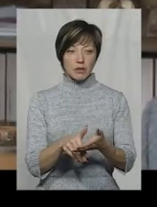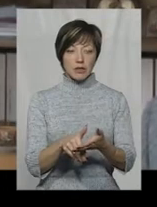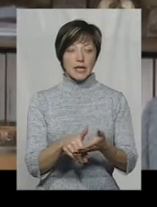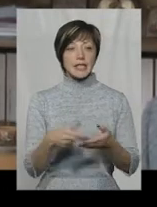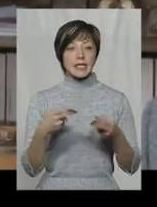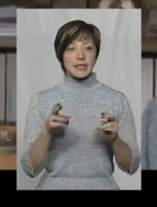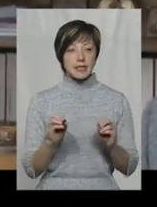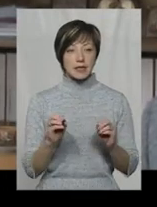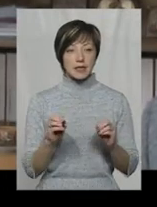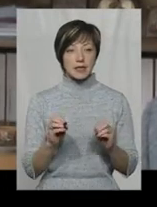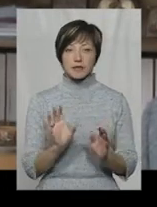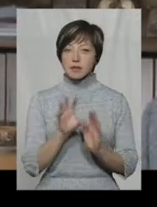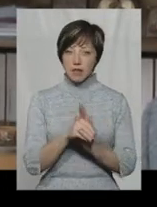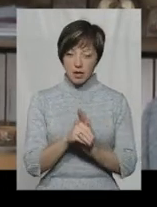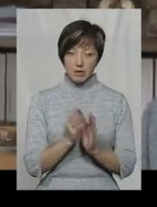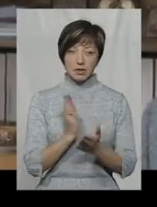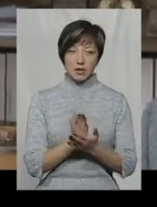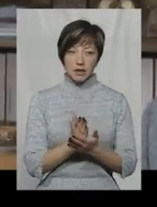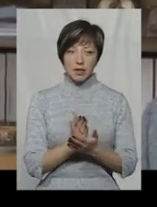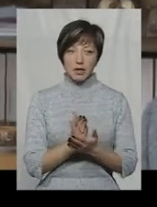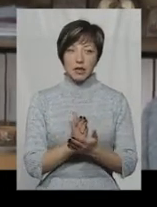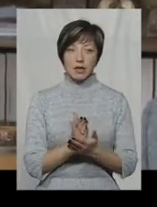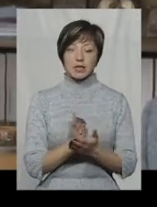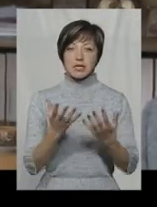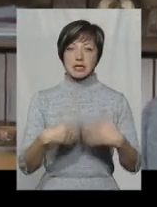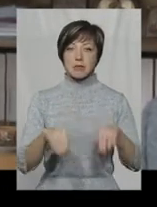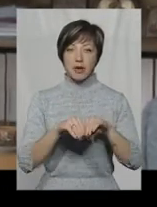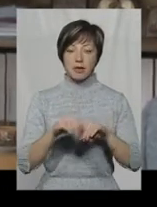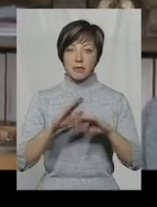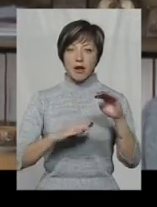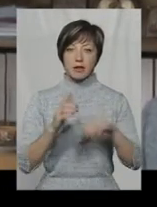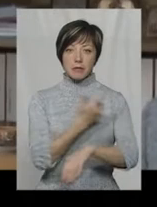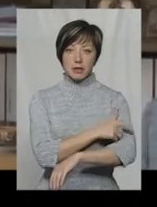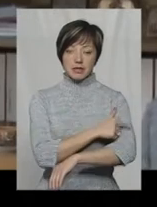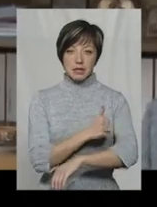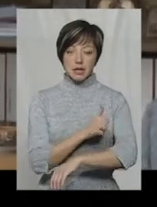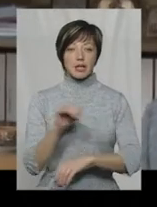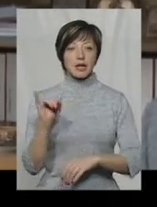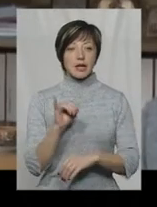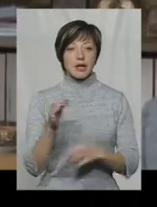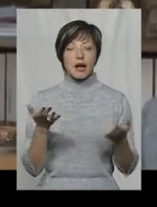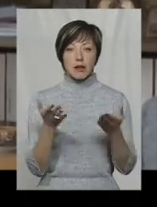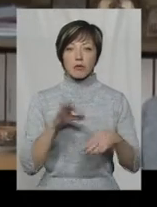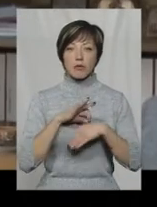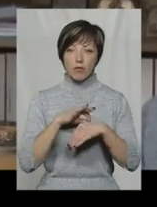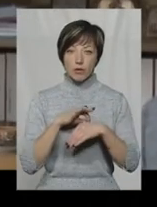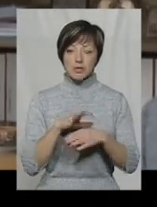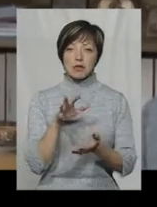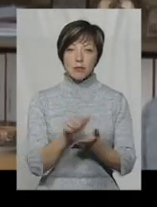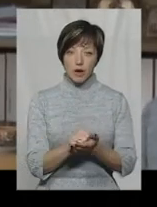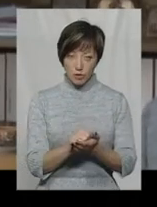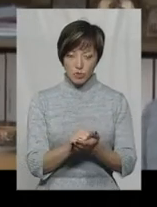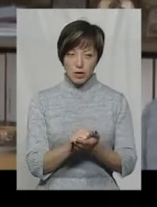де в склад яких входять амбулаторії сімейної практики медицини, які проводять